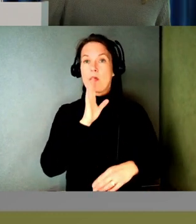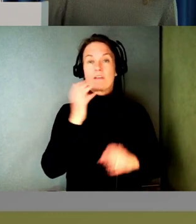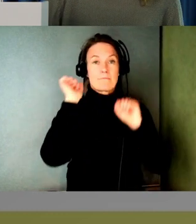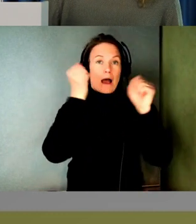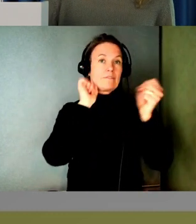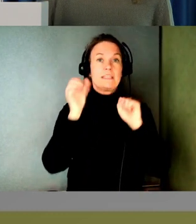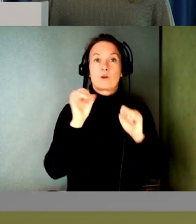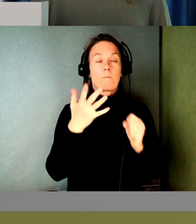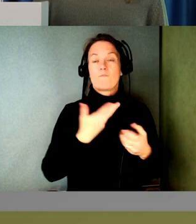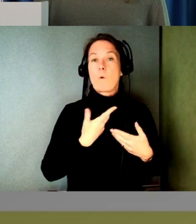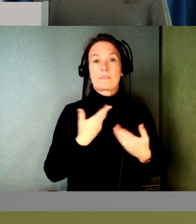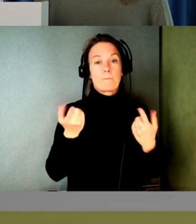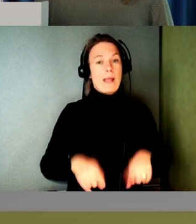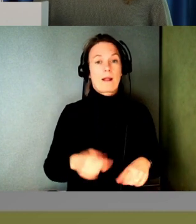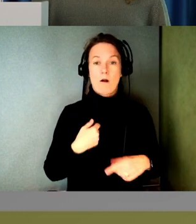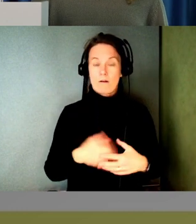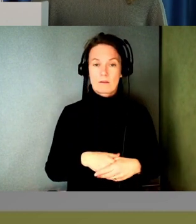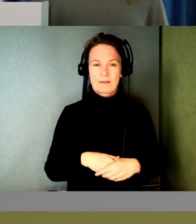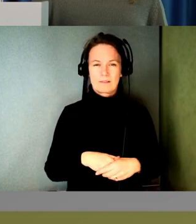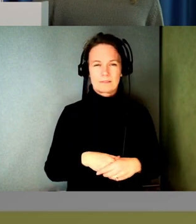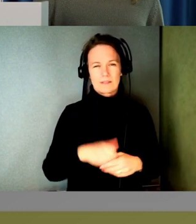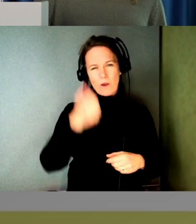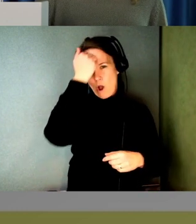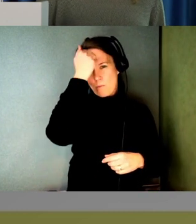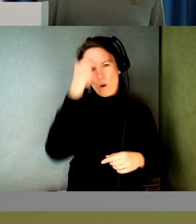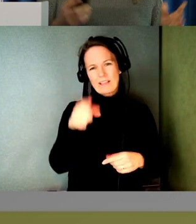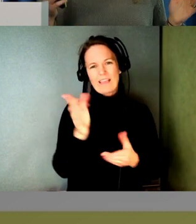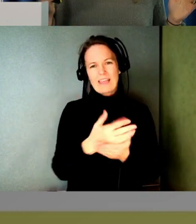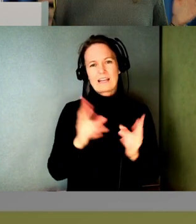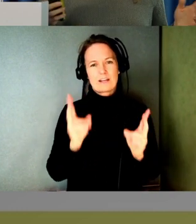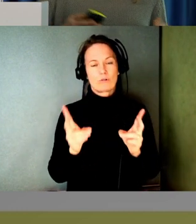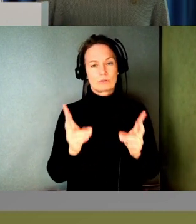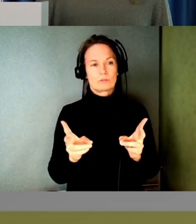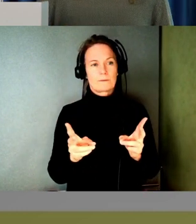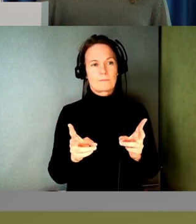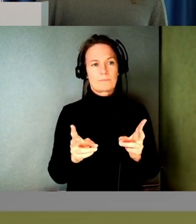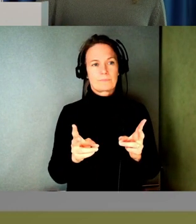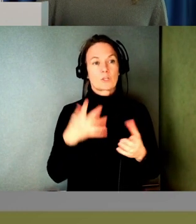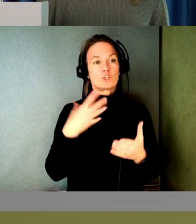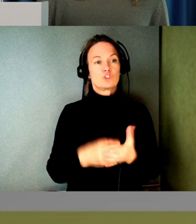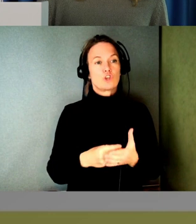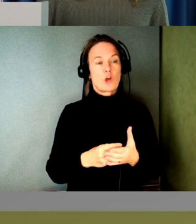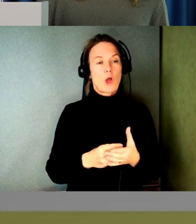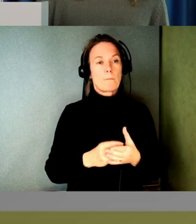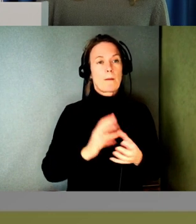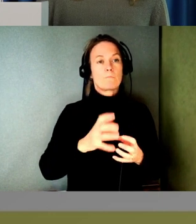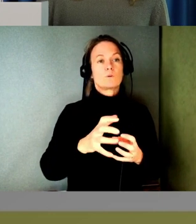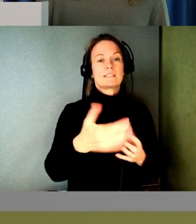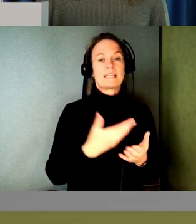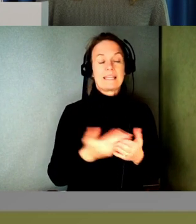på en gång eh Så glöm inte den biten också att den här köpprocessen är faktiskt inte slut